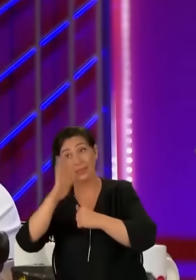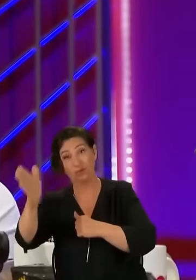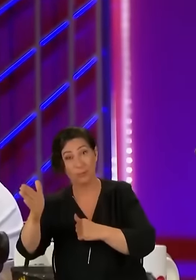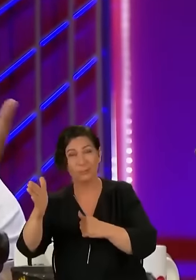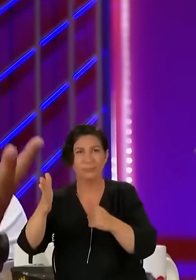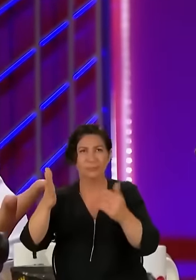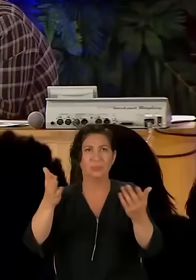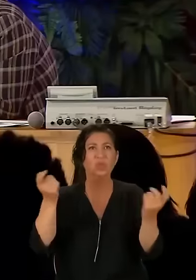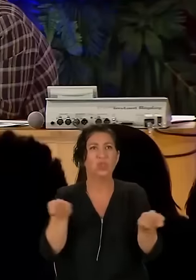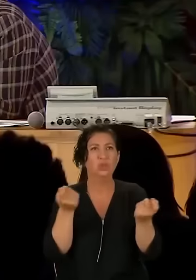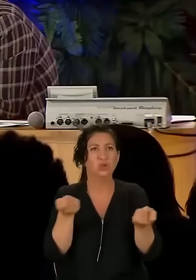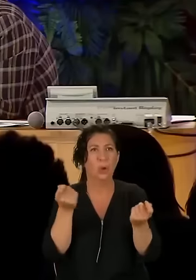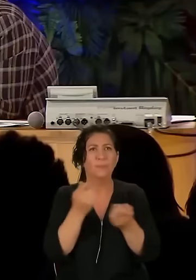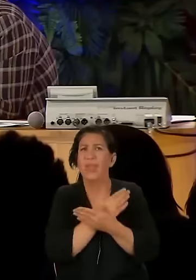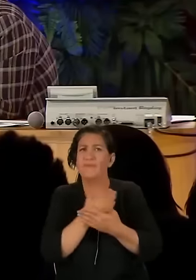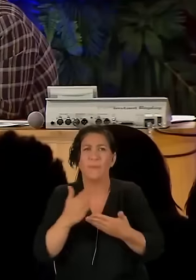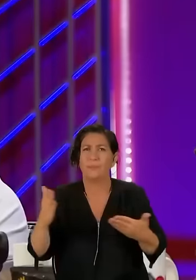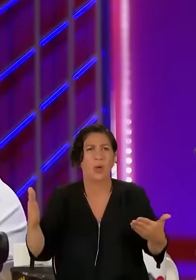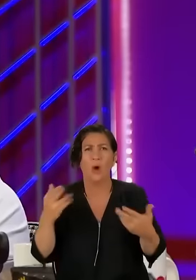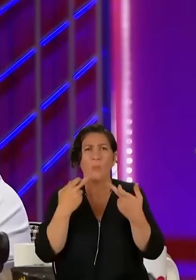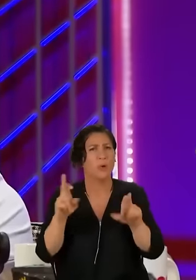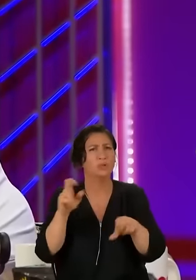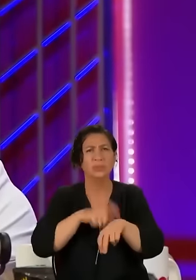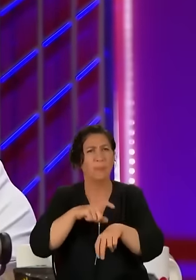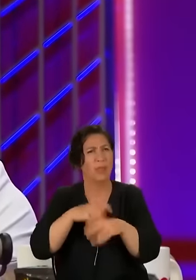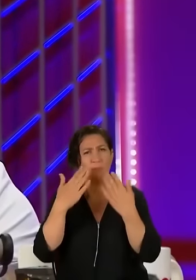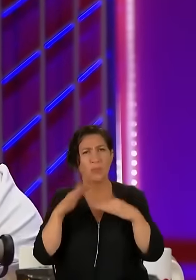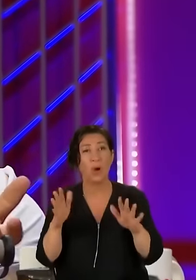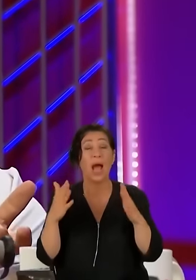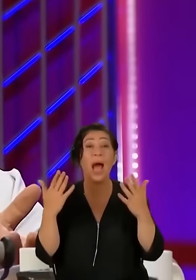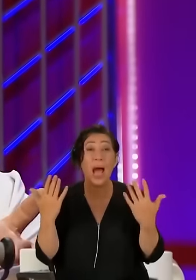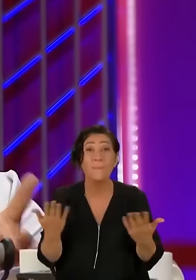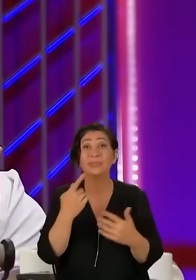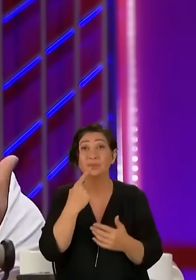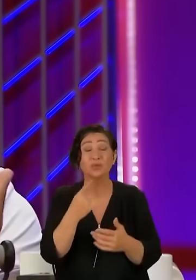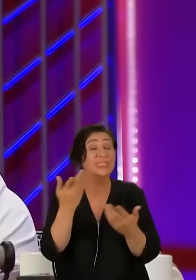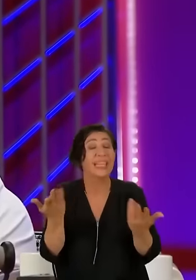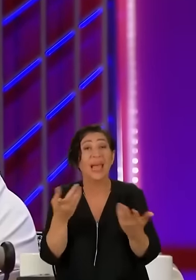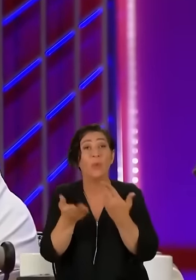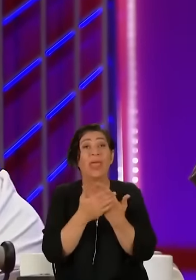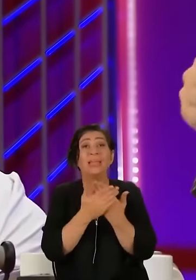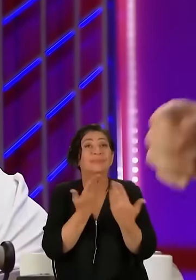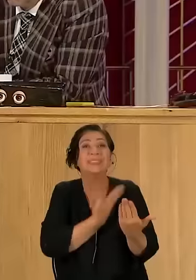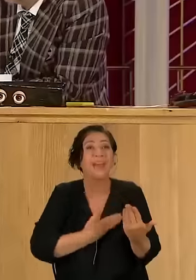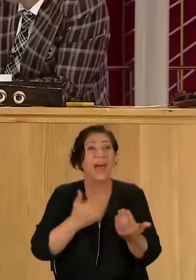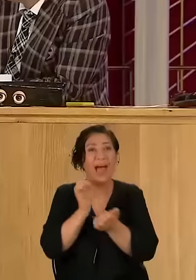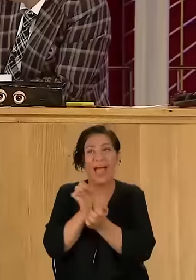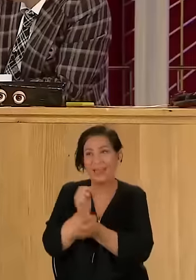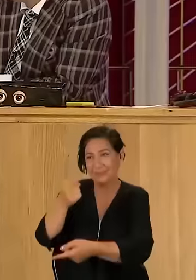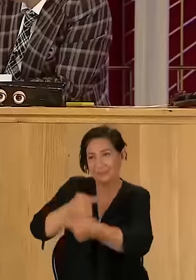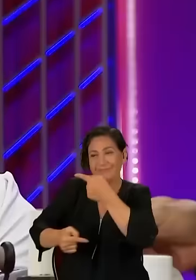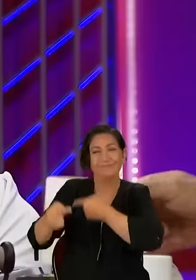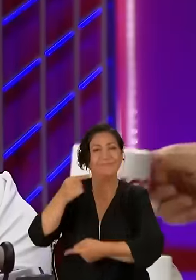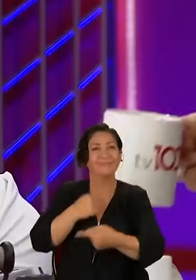gideceğim. Yani çalışıyorum mütemadiyen, boş günüm yok. Ama hani diyorsunuz ya, neden bu yardımseverlik? Aileden gelen bir şey